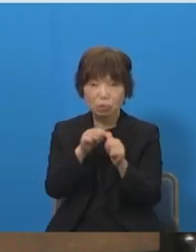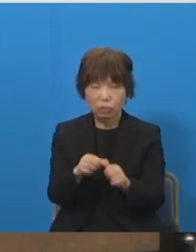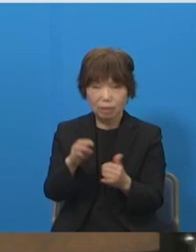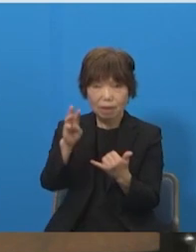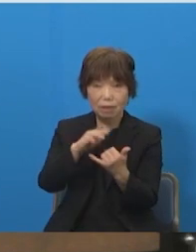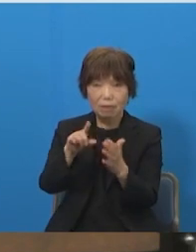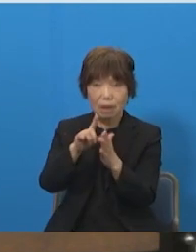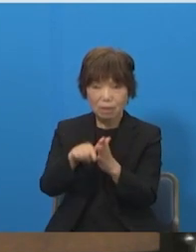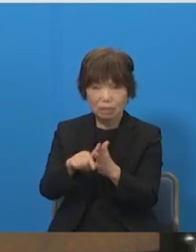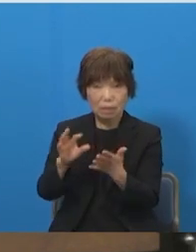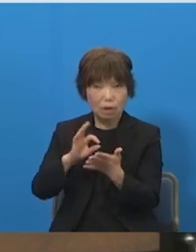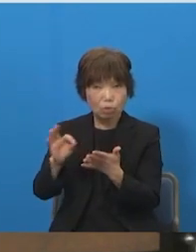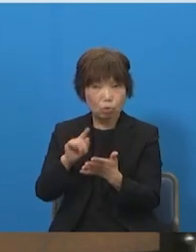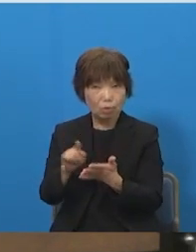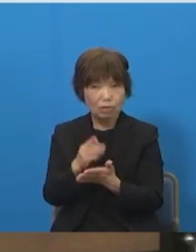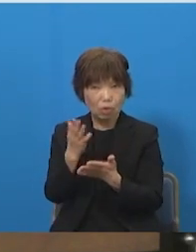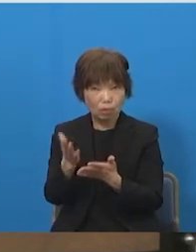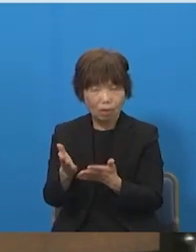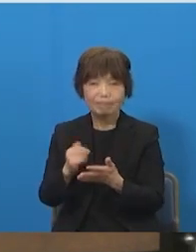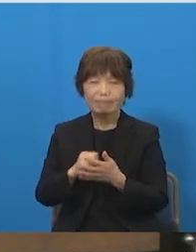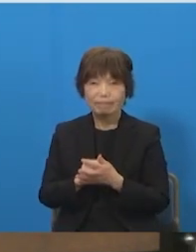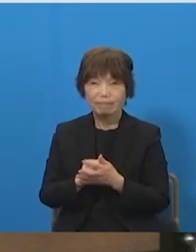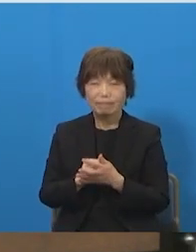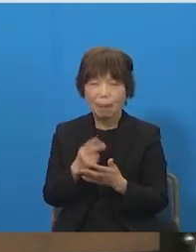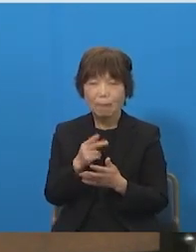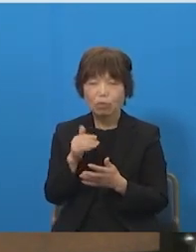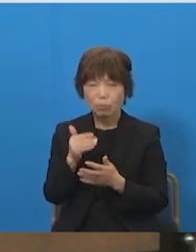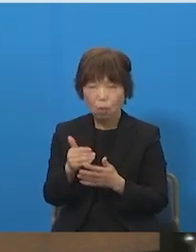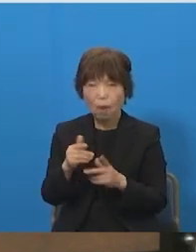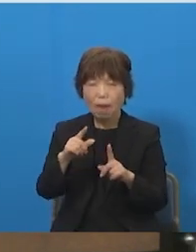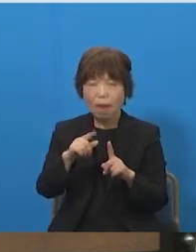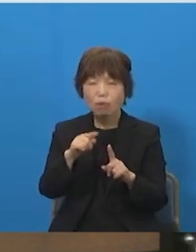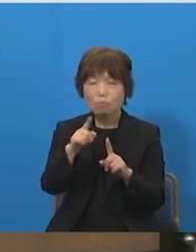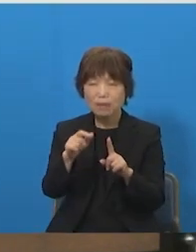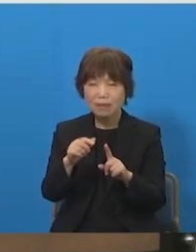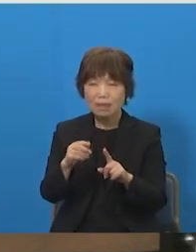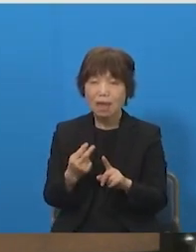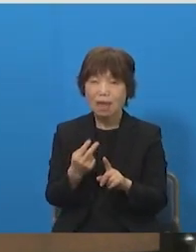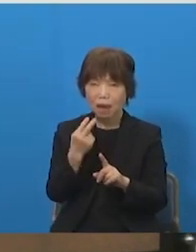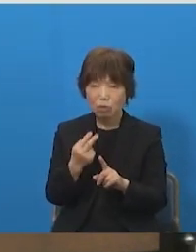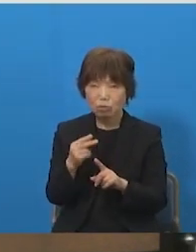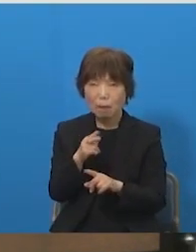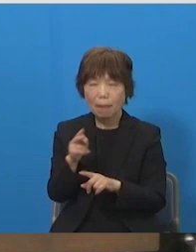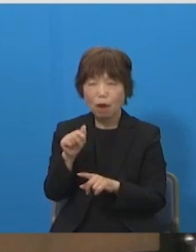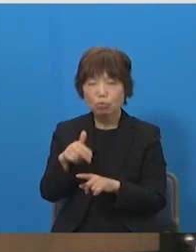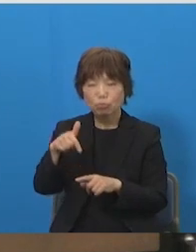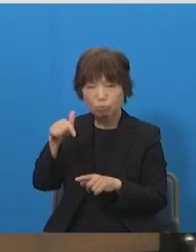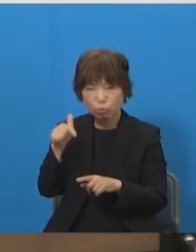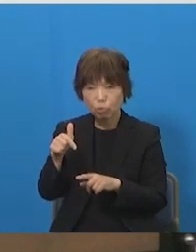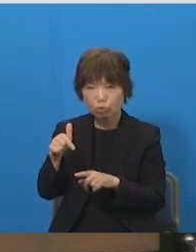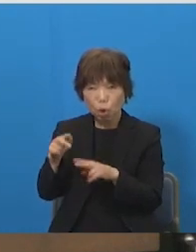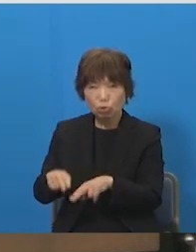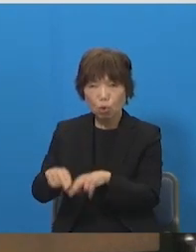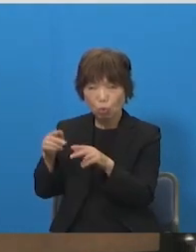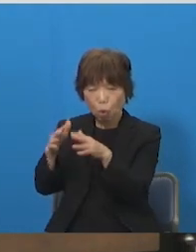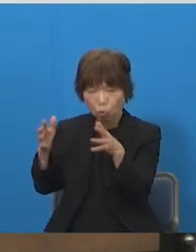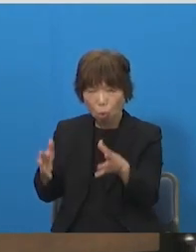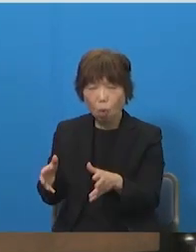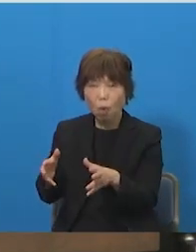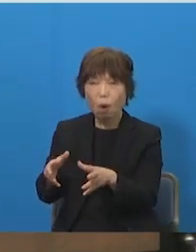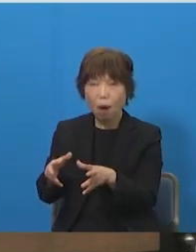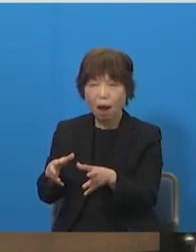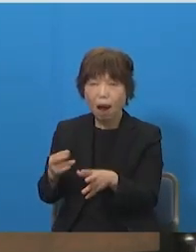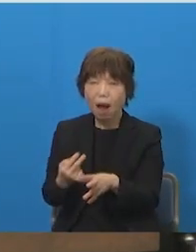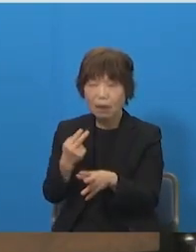でしょうか。LP ガス災害バルクとは、LP ガスを備蓄するバルク貯蔵と供給設備、ガスメ